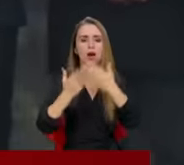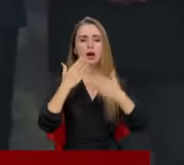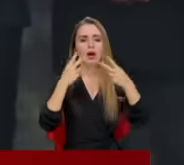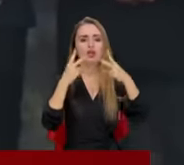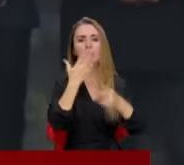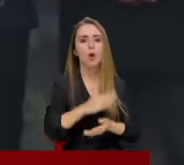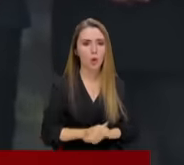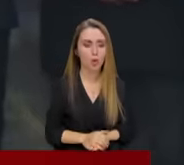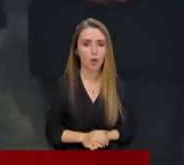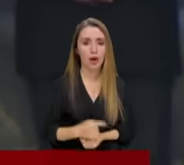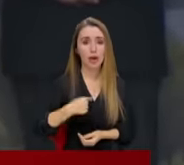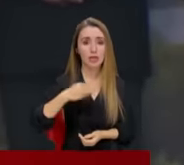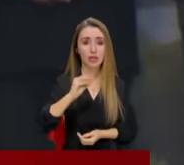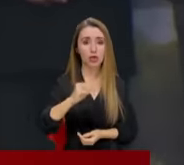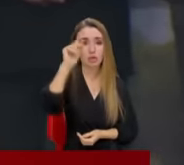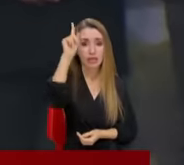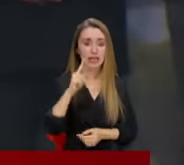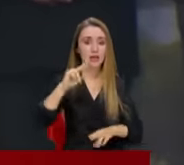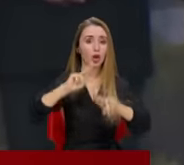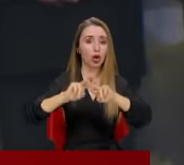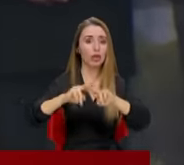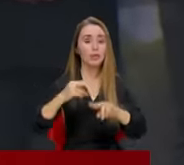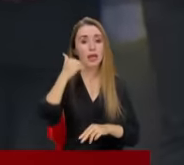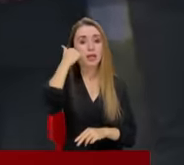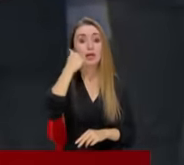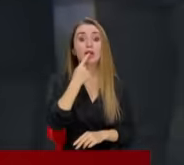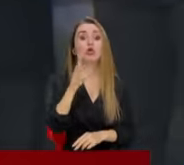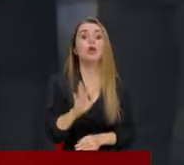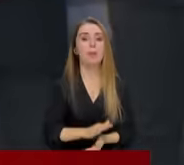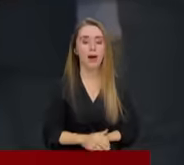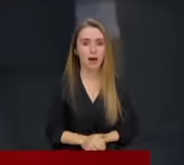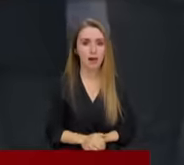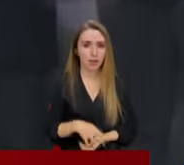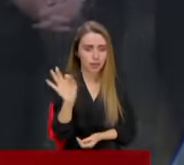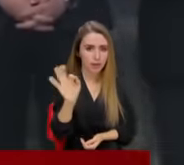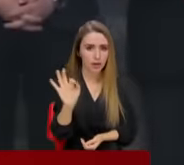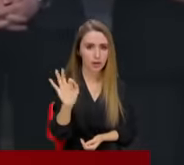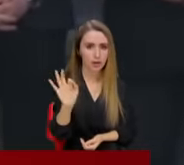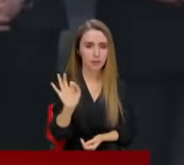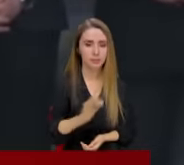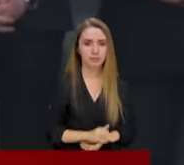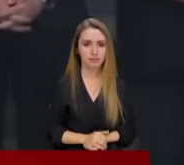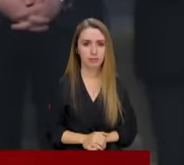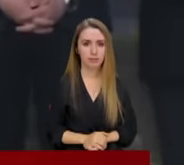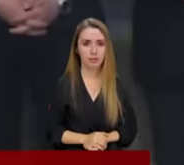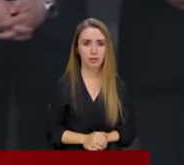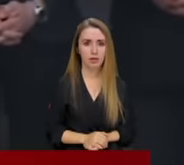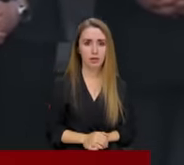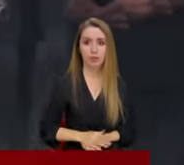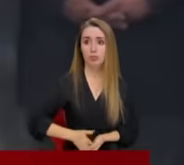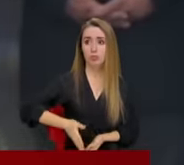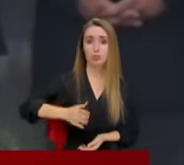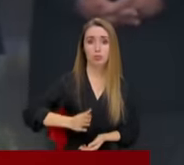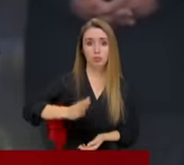Biz çocuğumuza ilk neyi öğretiriz? Yalan konuşmayacaksın. Öyle değil mi? Koca koca